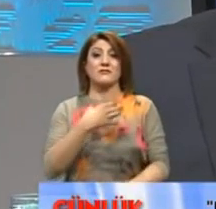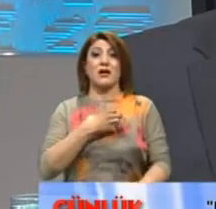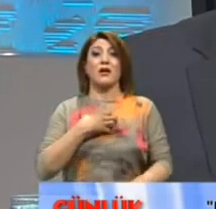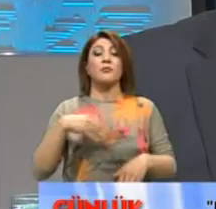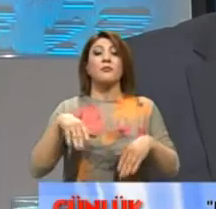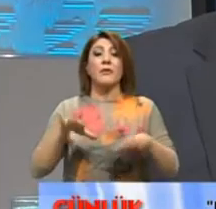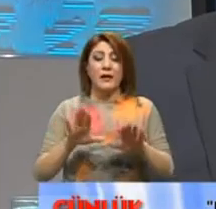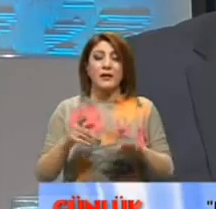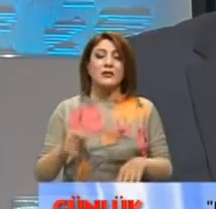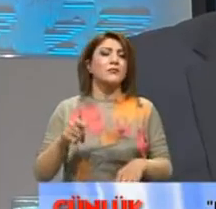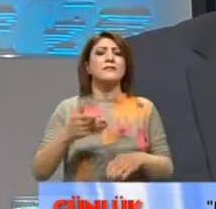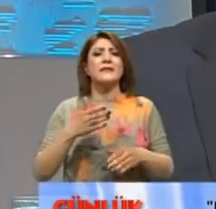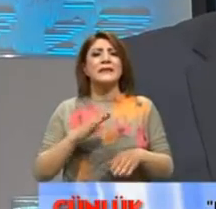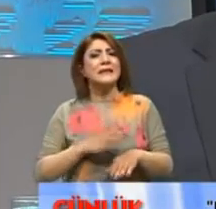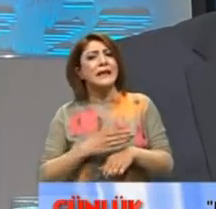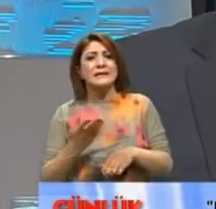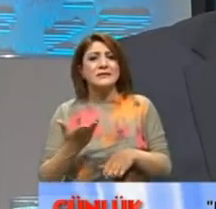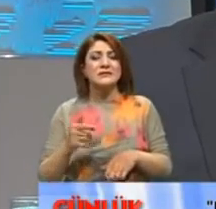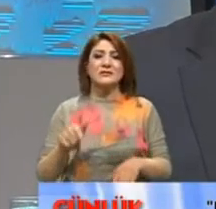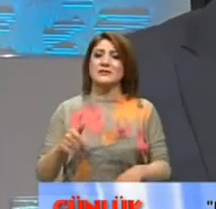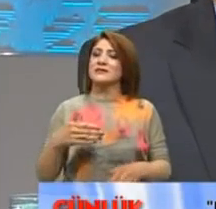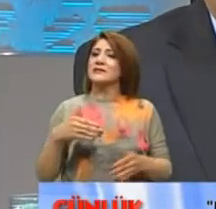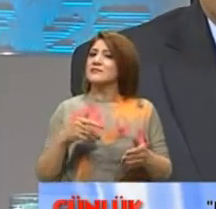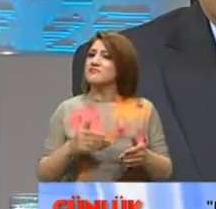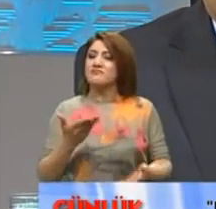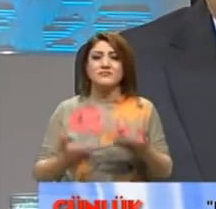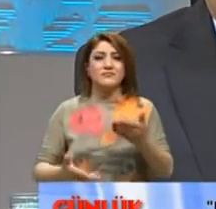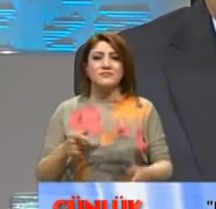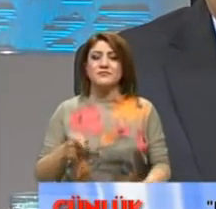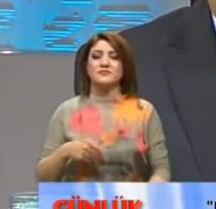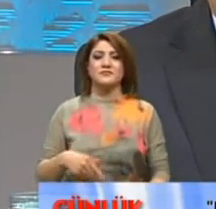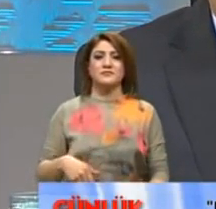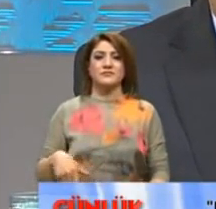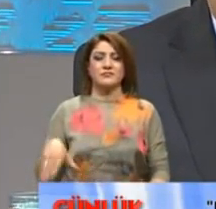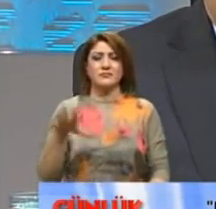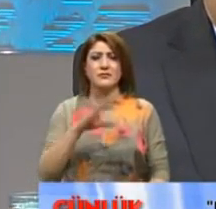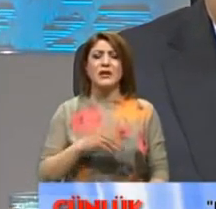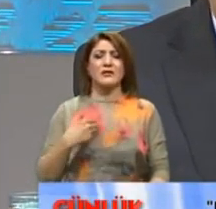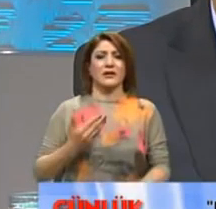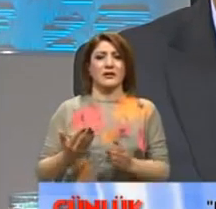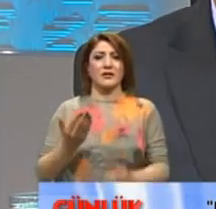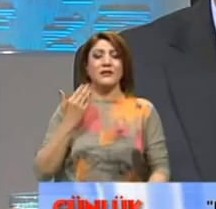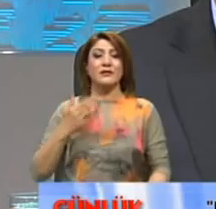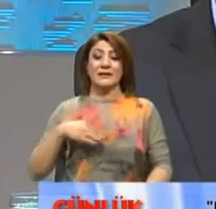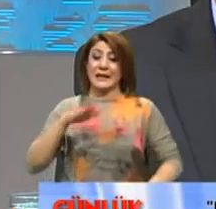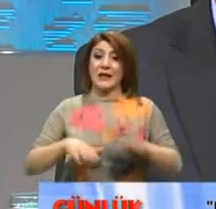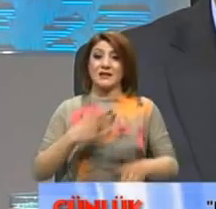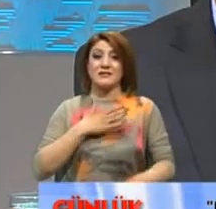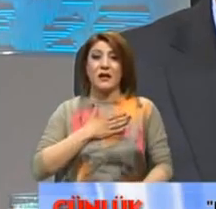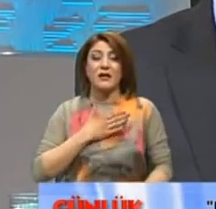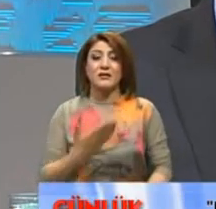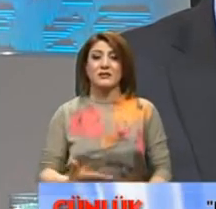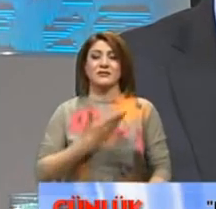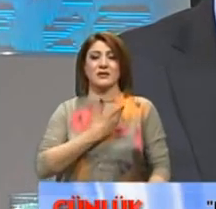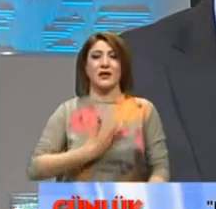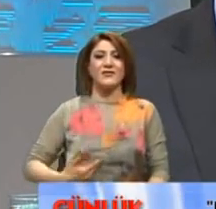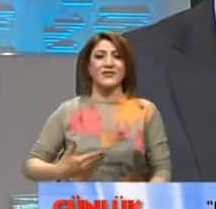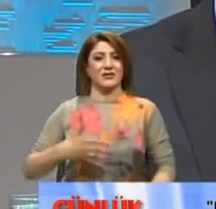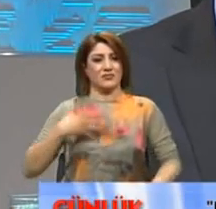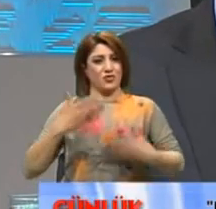diğerlerinden ne farkımız var? Nedir efendim değerlerimiz? Her şeyden neyi önce vurguluyoruz? Yani değerlerimizde saygı, sevgi,